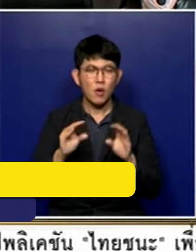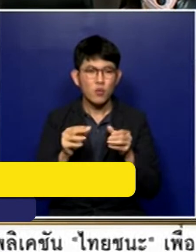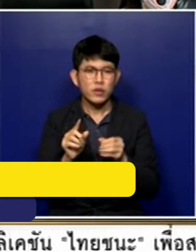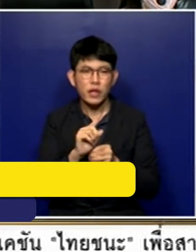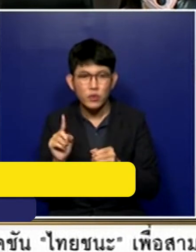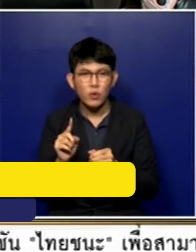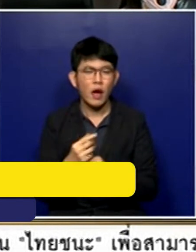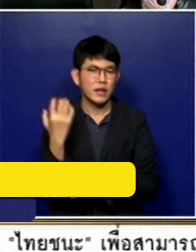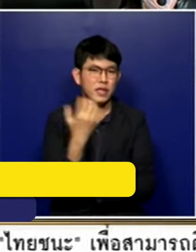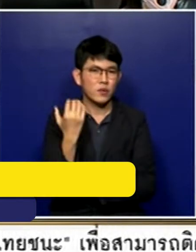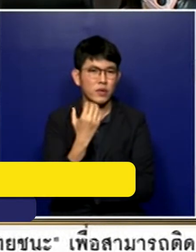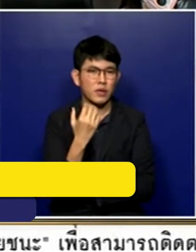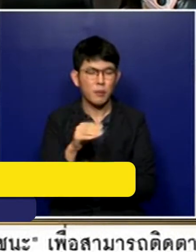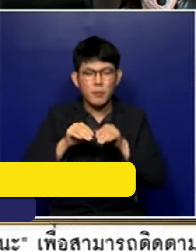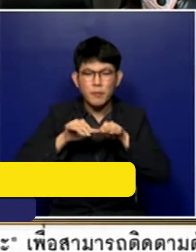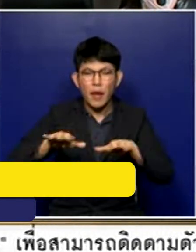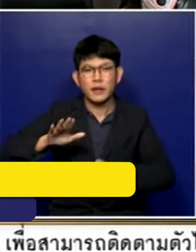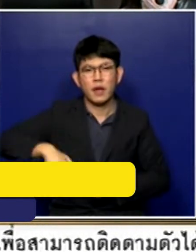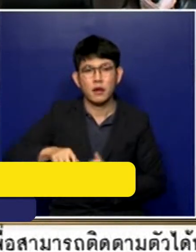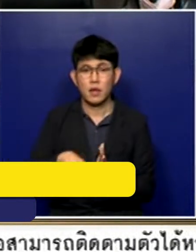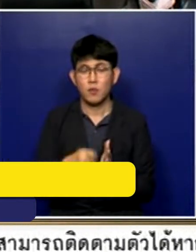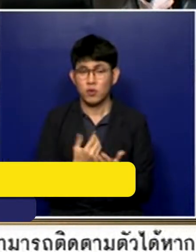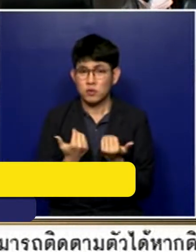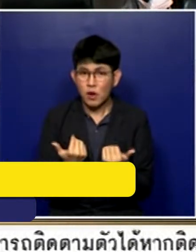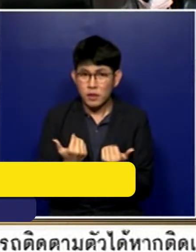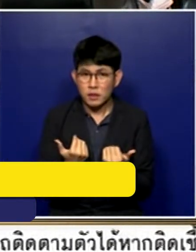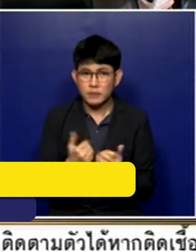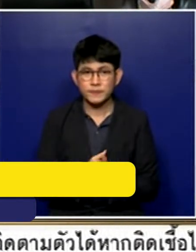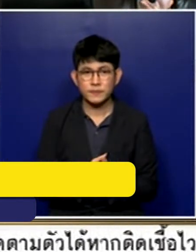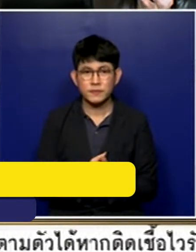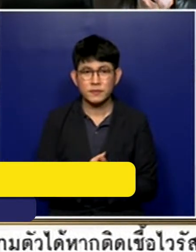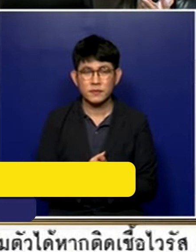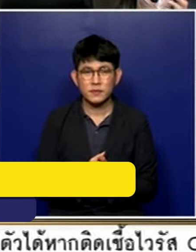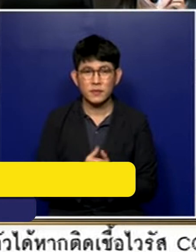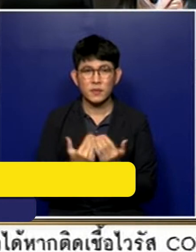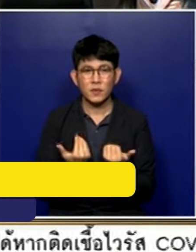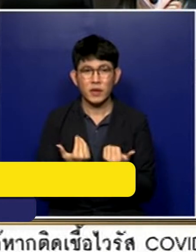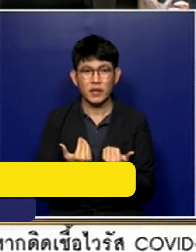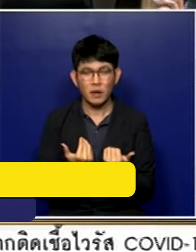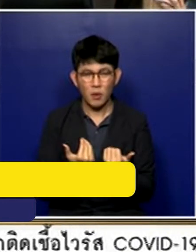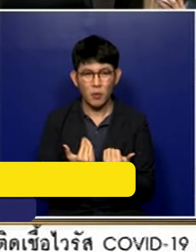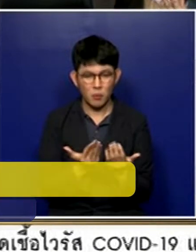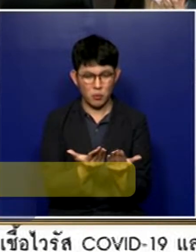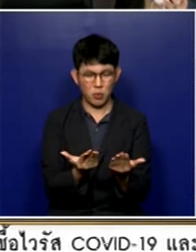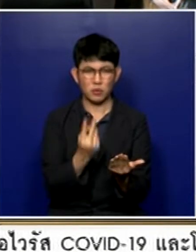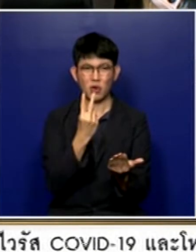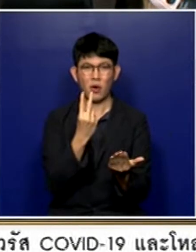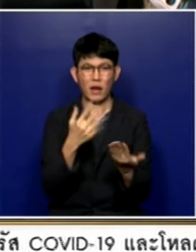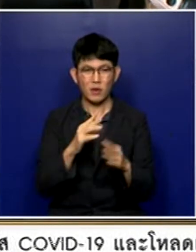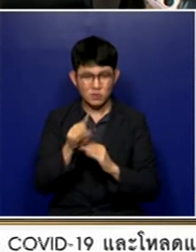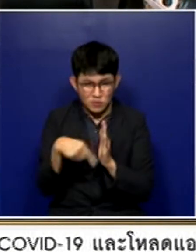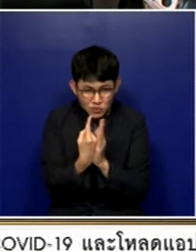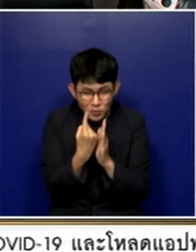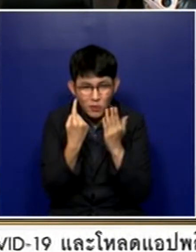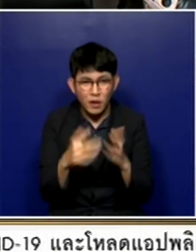ออกตอนหลังจากตอนช่วงนั้นถ้าเพื่อตอนที่ท่านยังยังเพิ่งจบแค่สองแผ่นนึงนะฮะผมกลัวว่านี่หนึ่งชั่วโมงผ่านไป